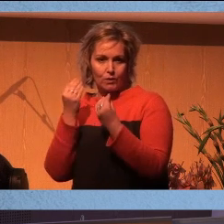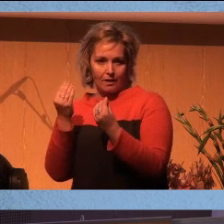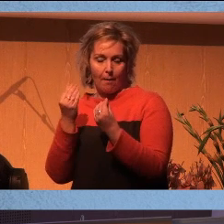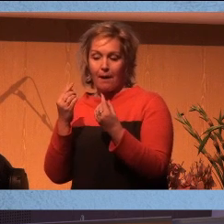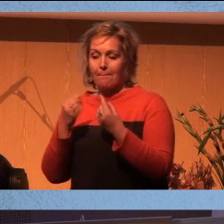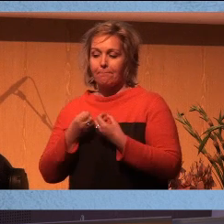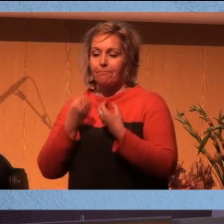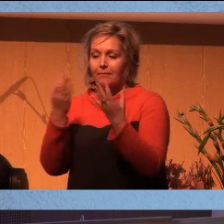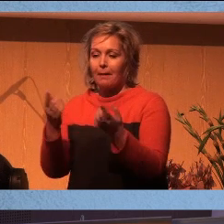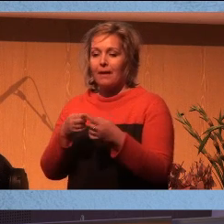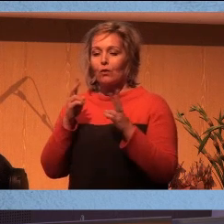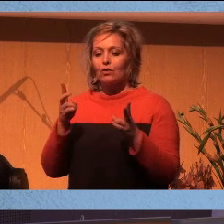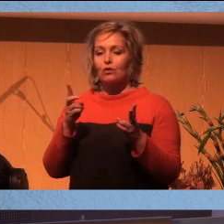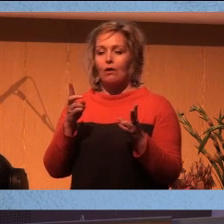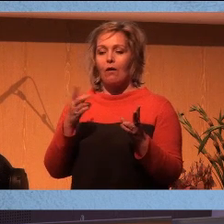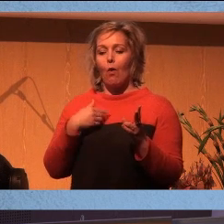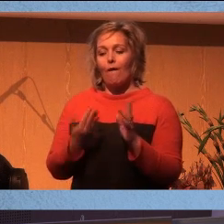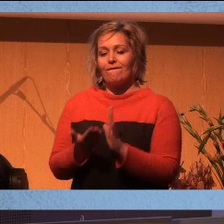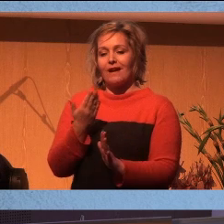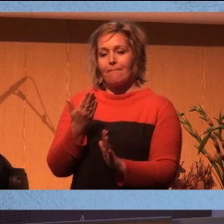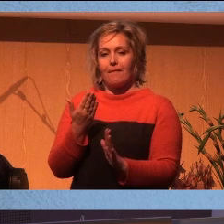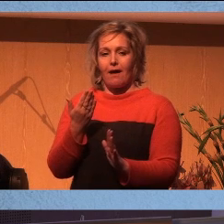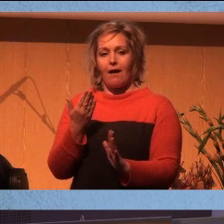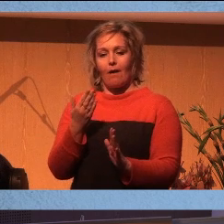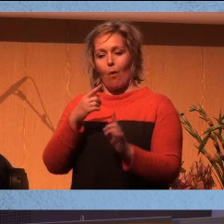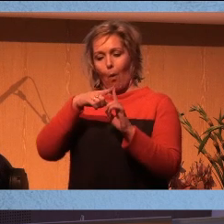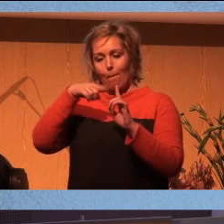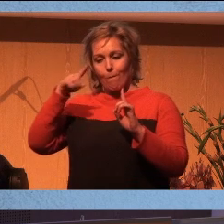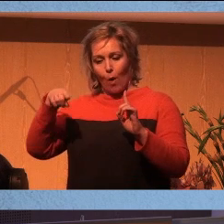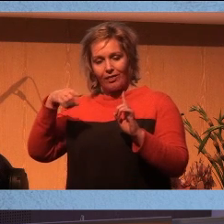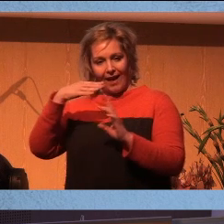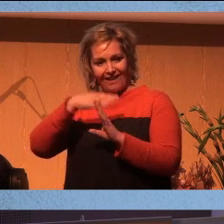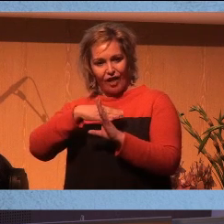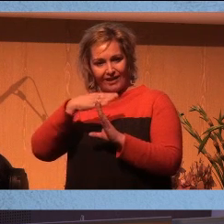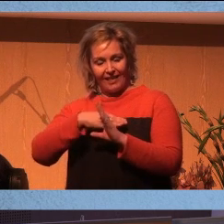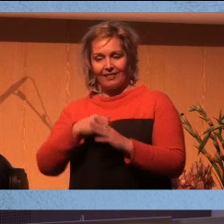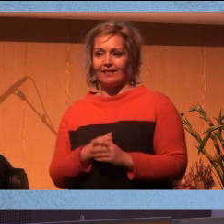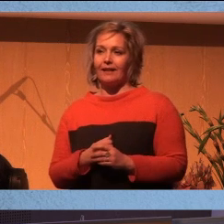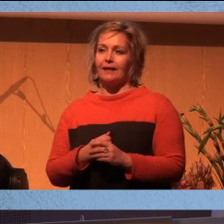men også ved å fremme og måle kvalitet.